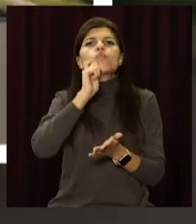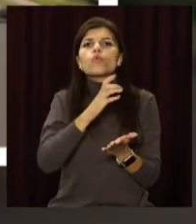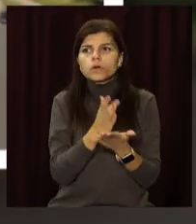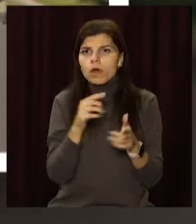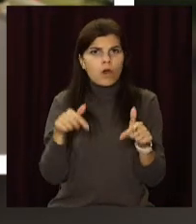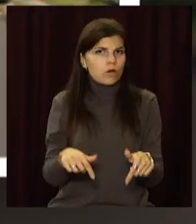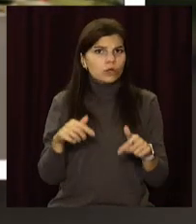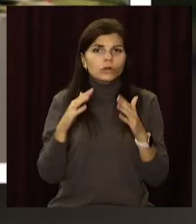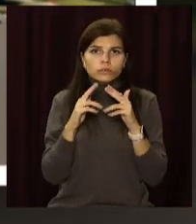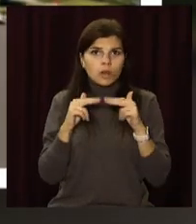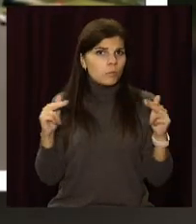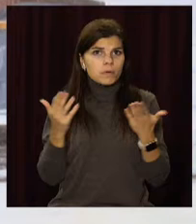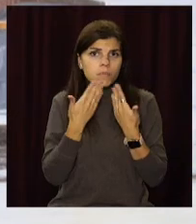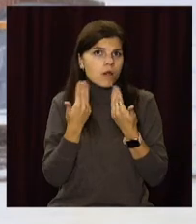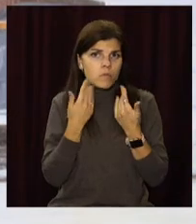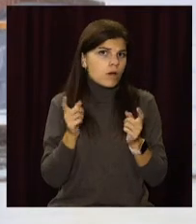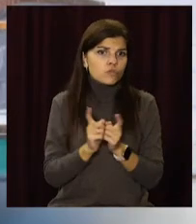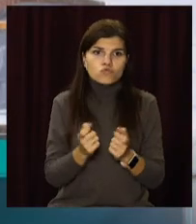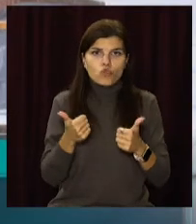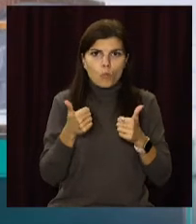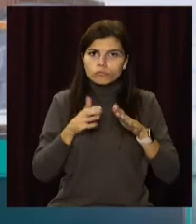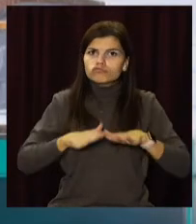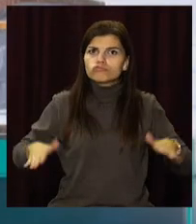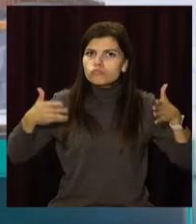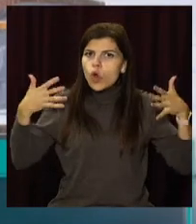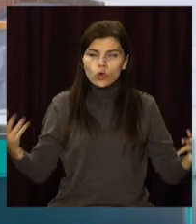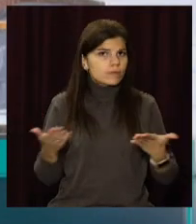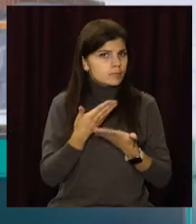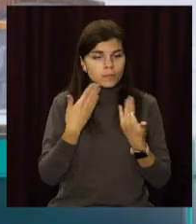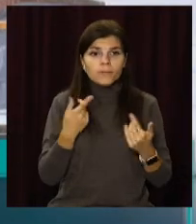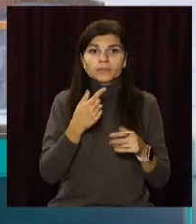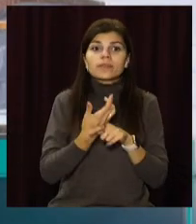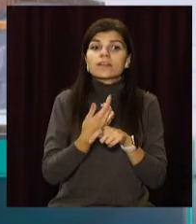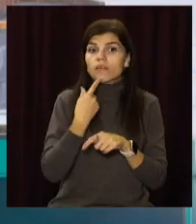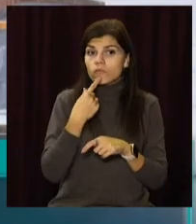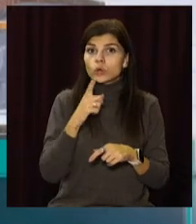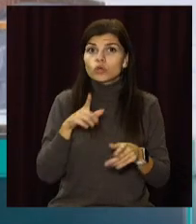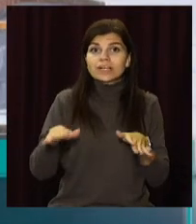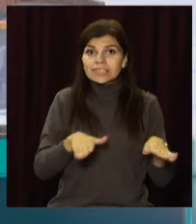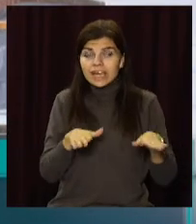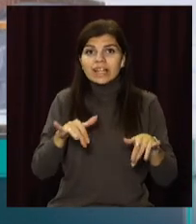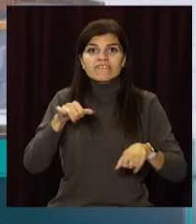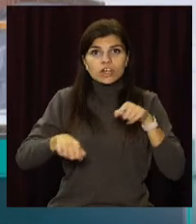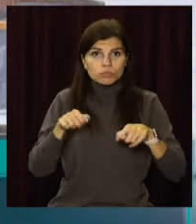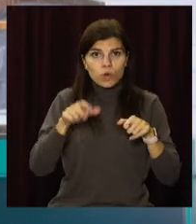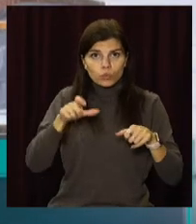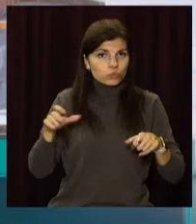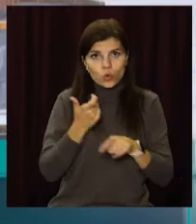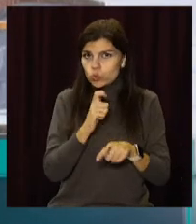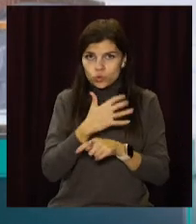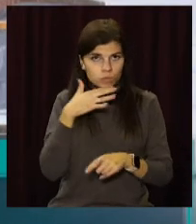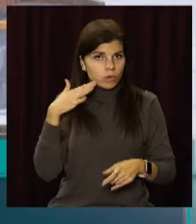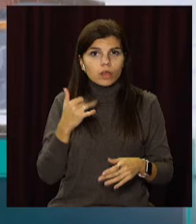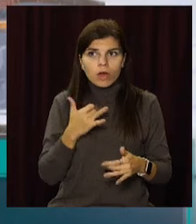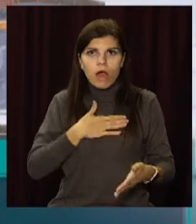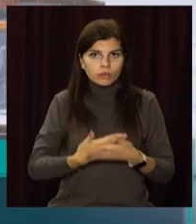його дочекалися і скейтери Дніпра. Скейтерів і велосипедистів у нас дуже багато. І достатньо активно розвивається